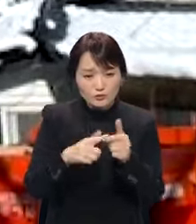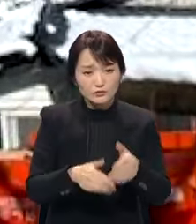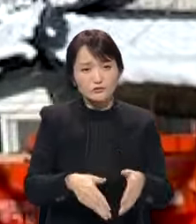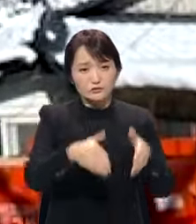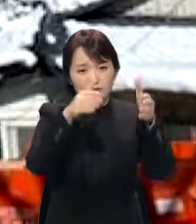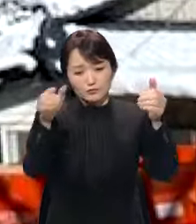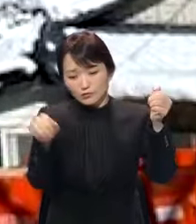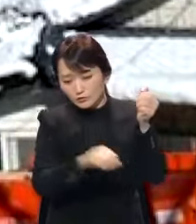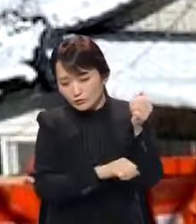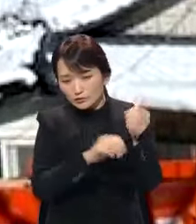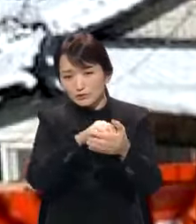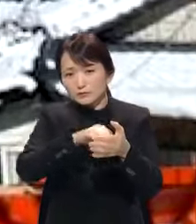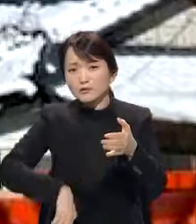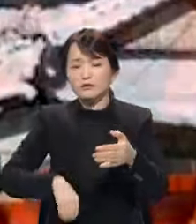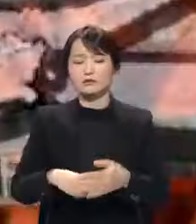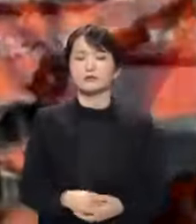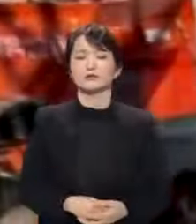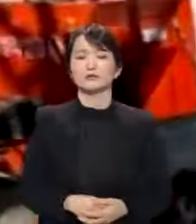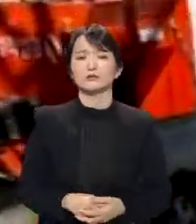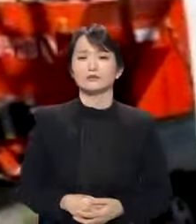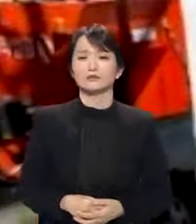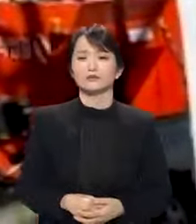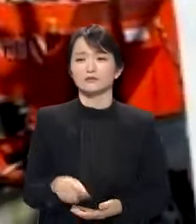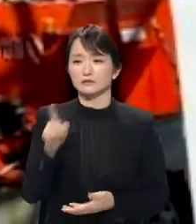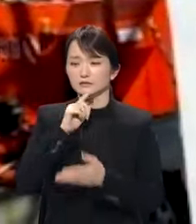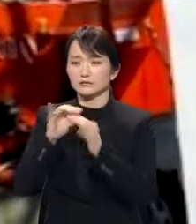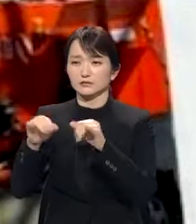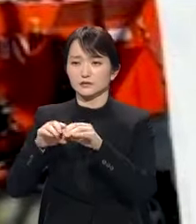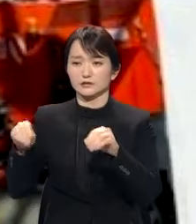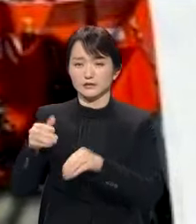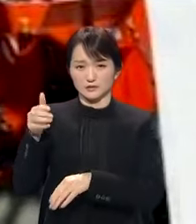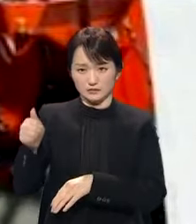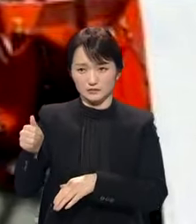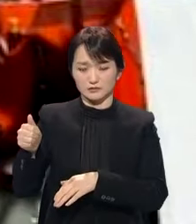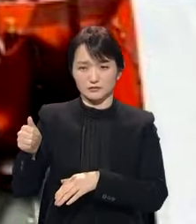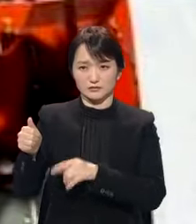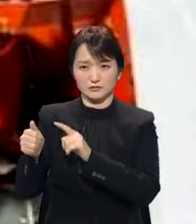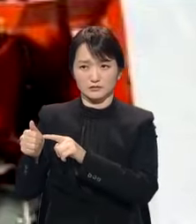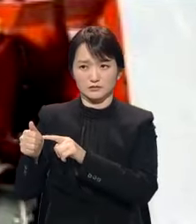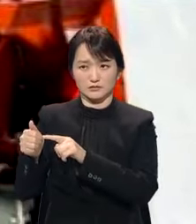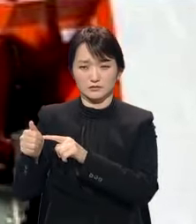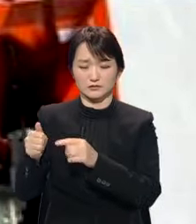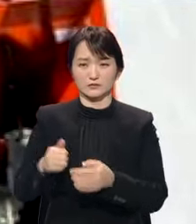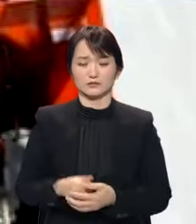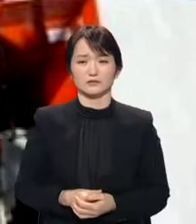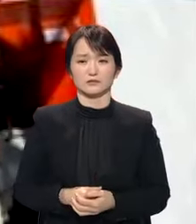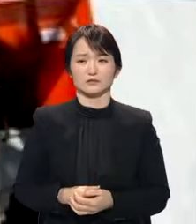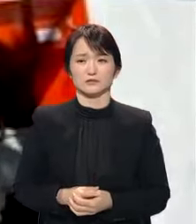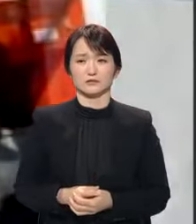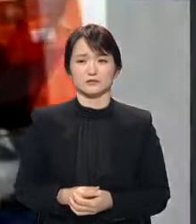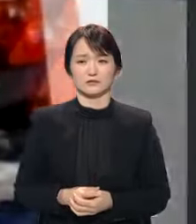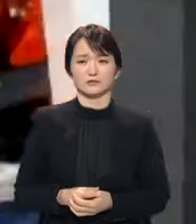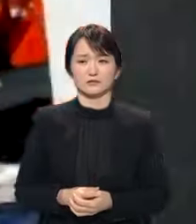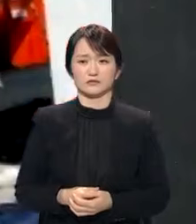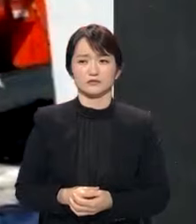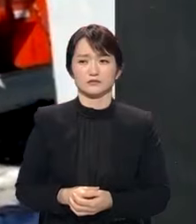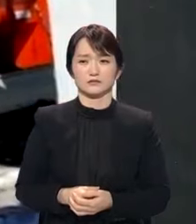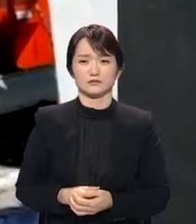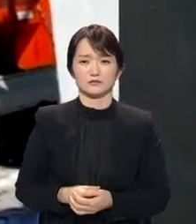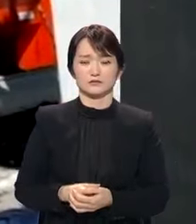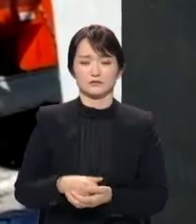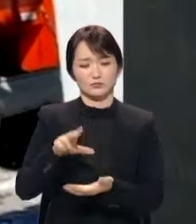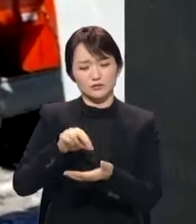좀 개인적으로 알아봤더니 당시에 제보자 땅주인이 저 땅주인이랑 오래된 뭐 밤나무 정리하는 문제로 약간 분쟁이 있었는데 그게